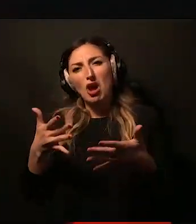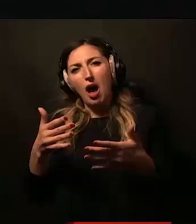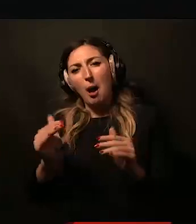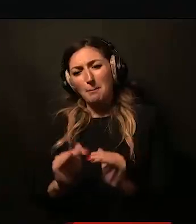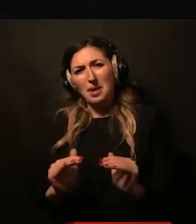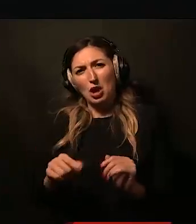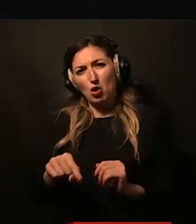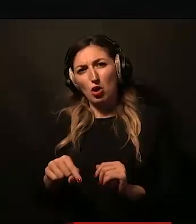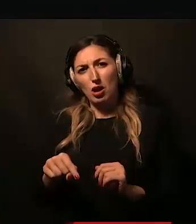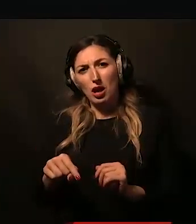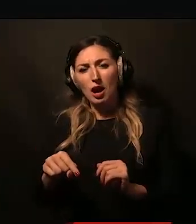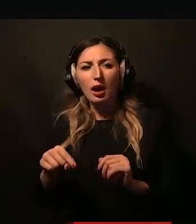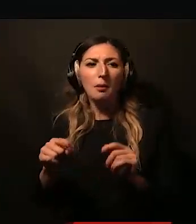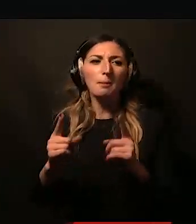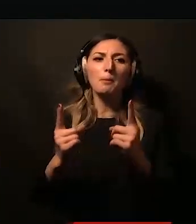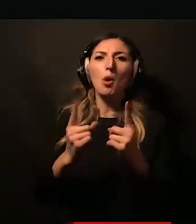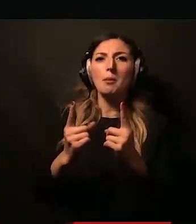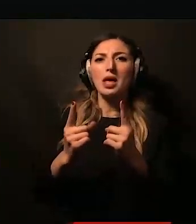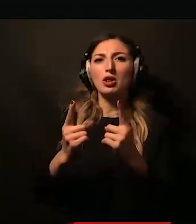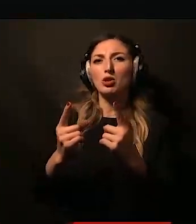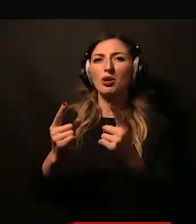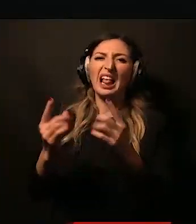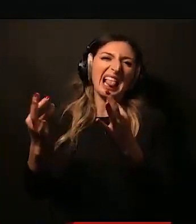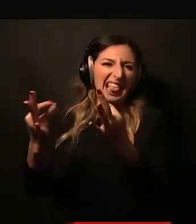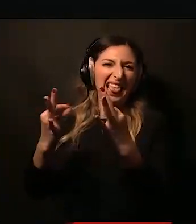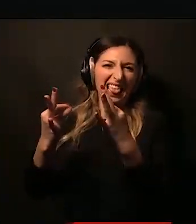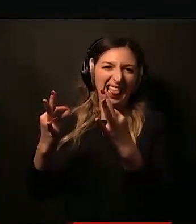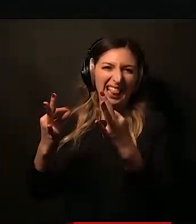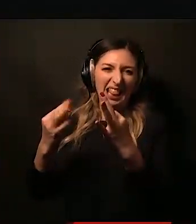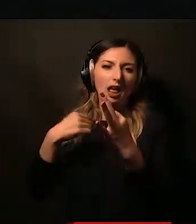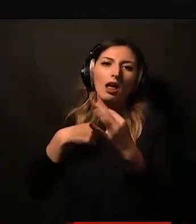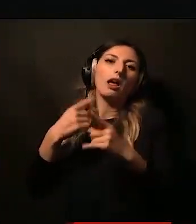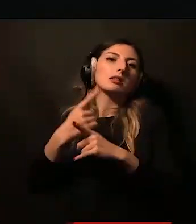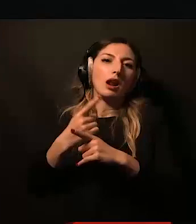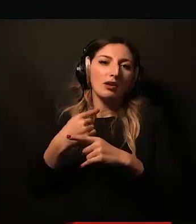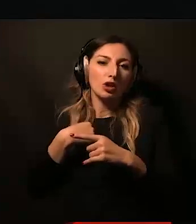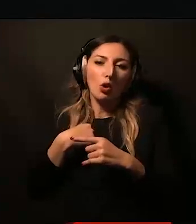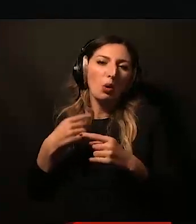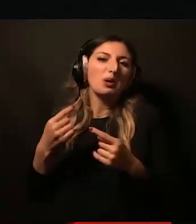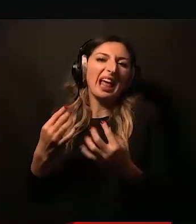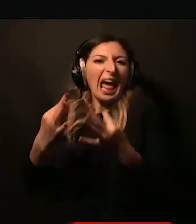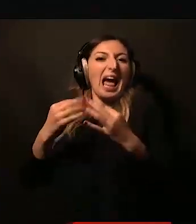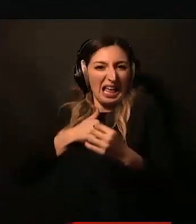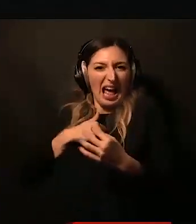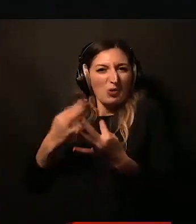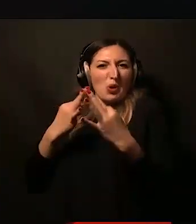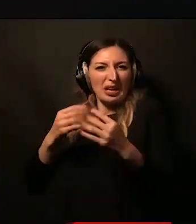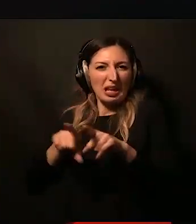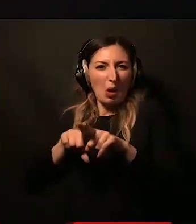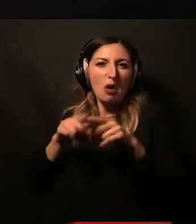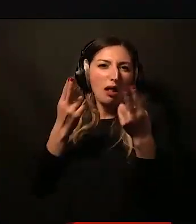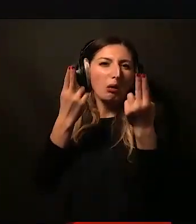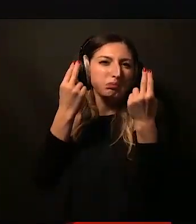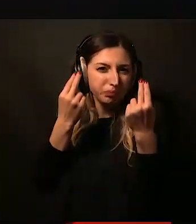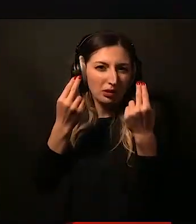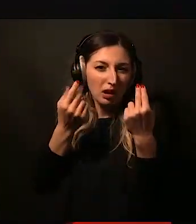presa in mezzo dovevo armi come gli altri desideravano vedermi Fare Perché senò sarei